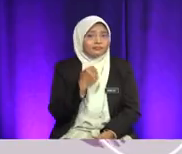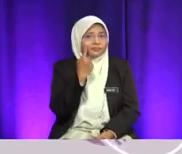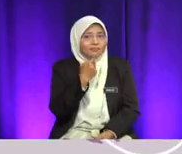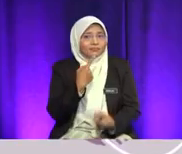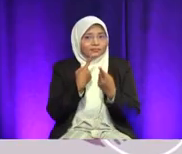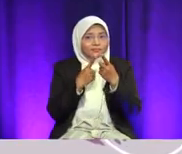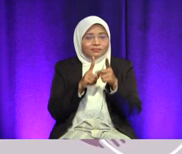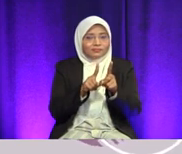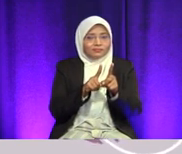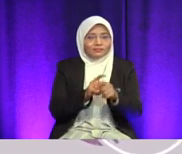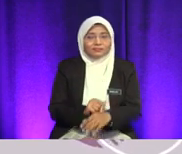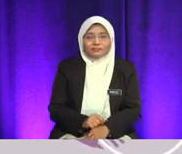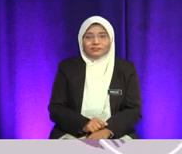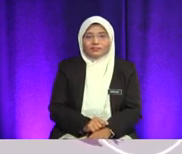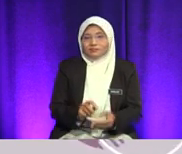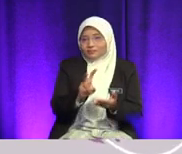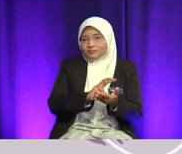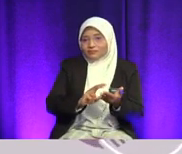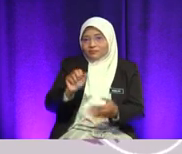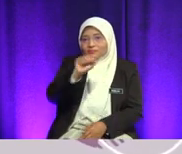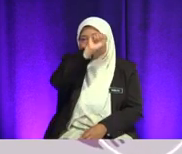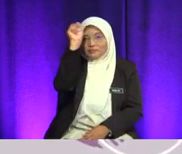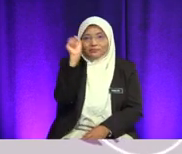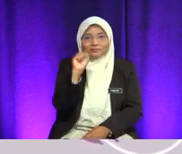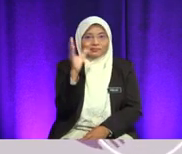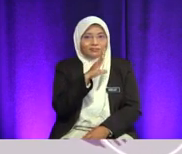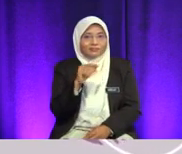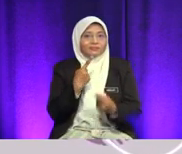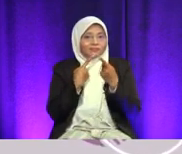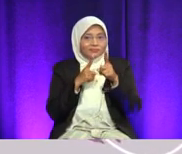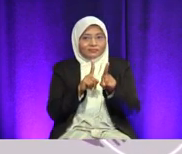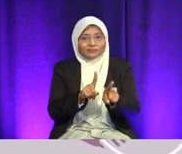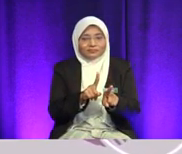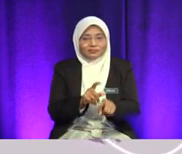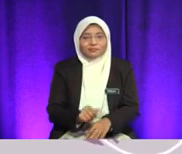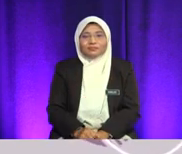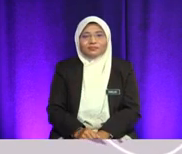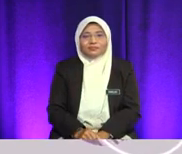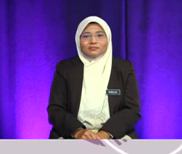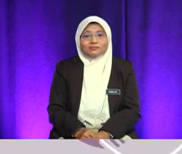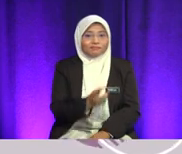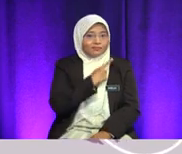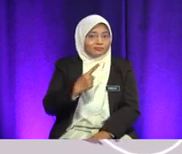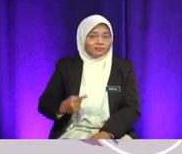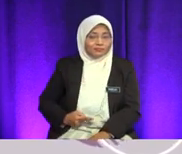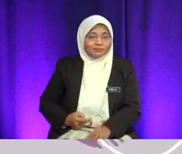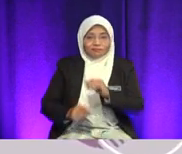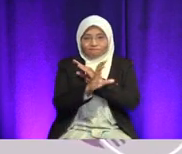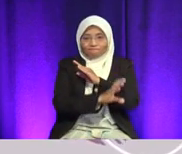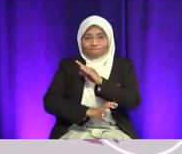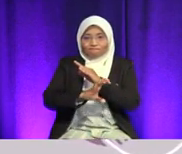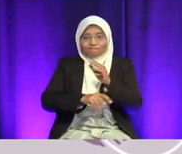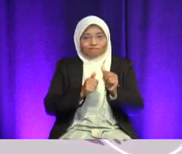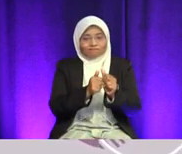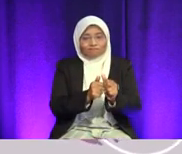baca soal dan baca jawaban kedaulatan negara bergantung kepada warga negara yang